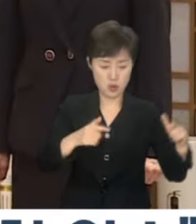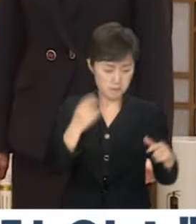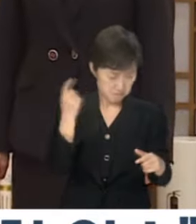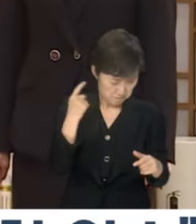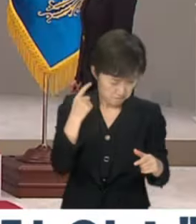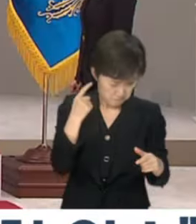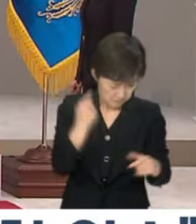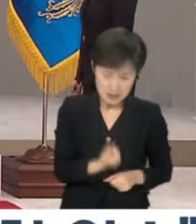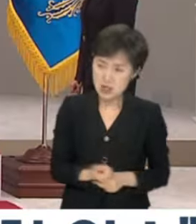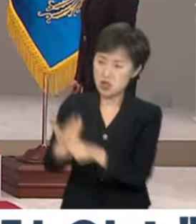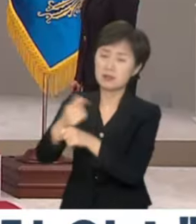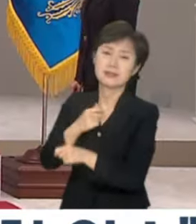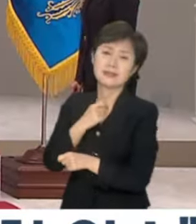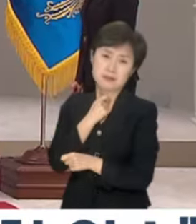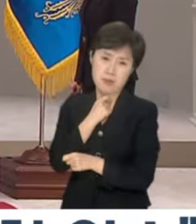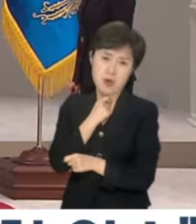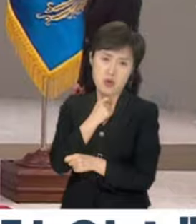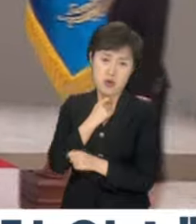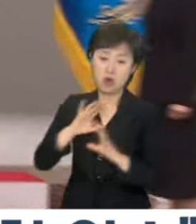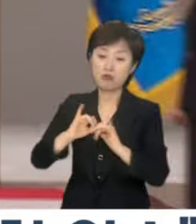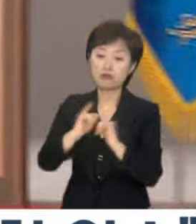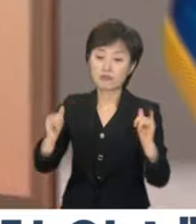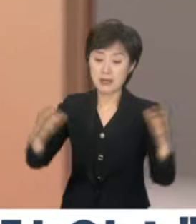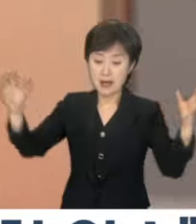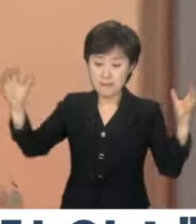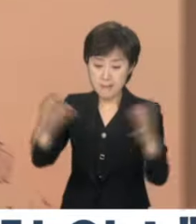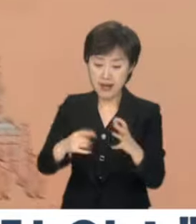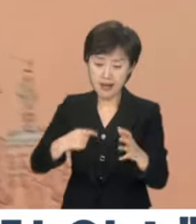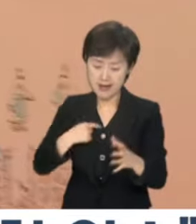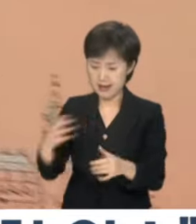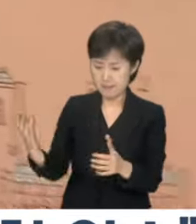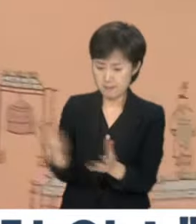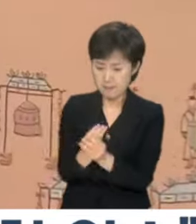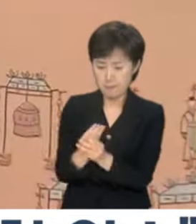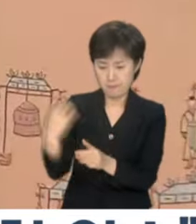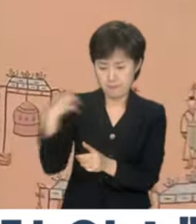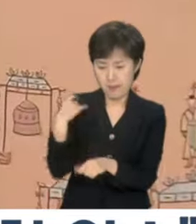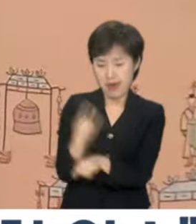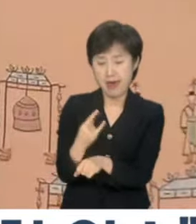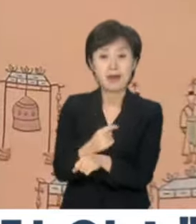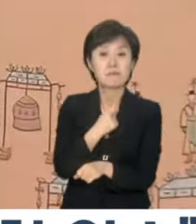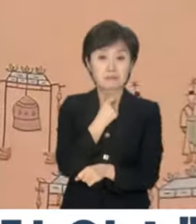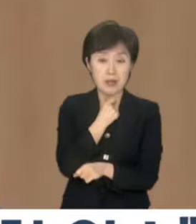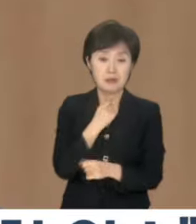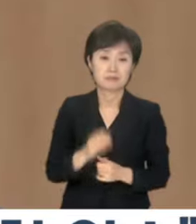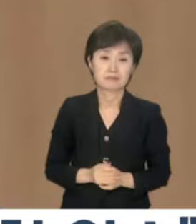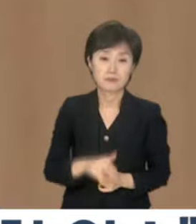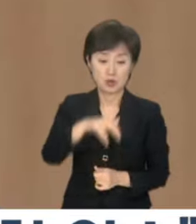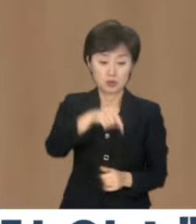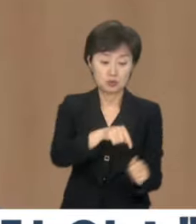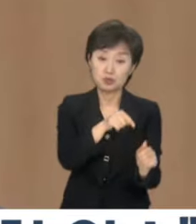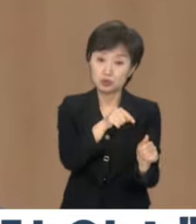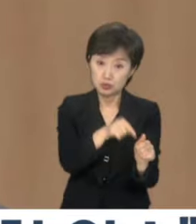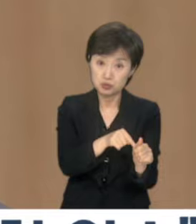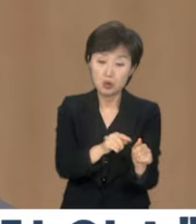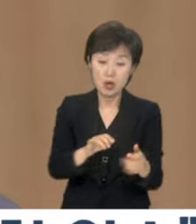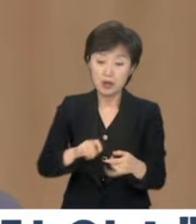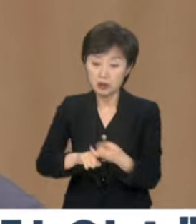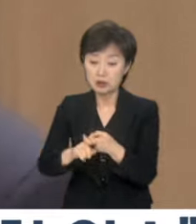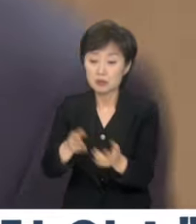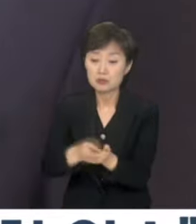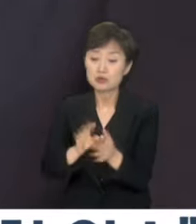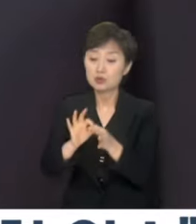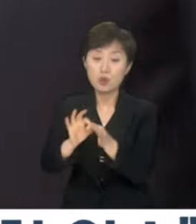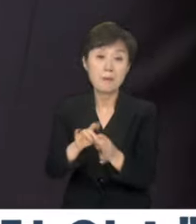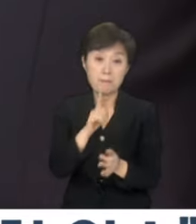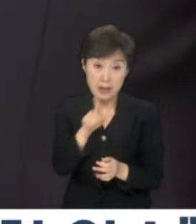챙겨 정부 국정 철학인 국민 대통합을 완수하겠다는 포부를 밝혔습니다. 주 특보는 오늘 연합뉴스TV와의